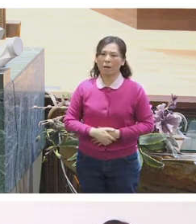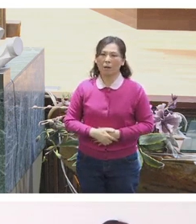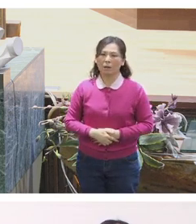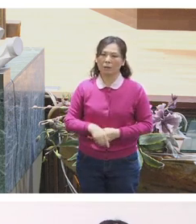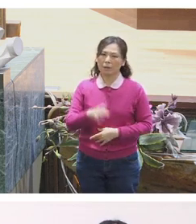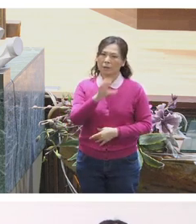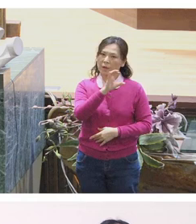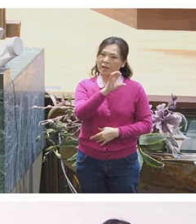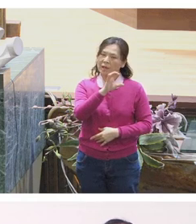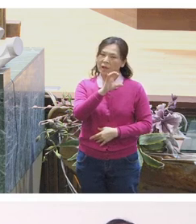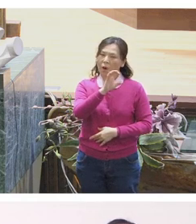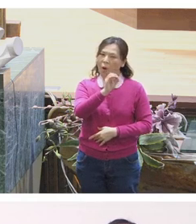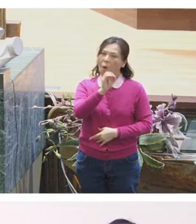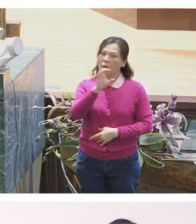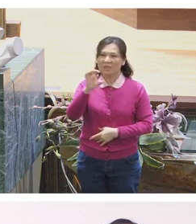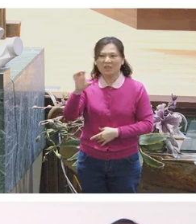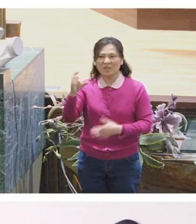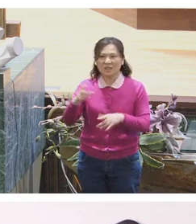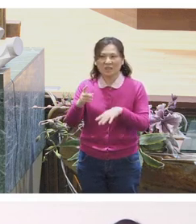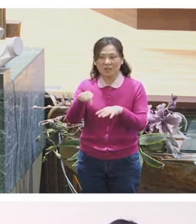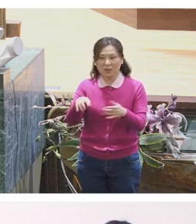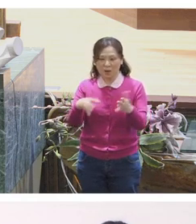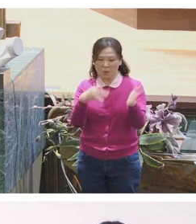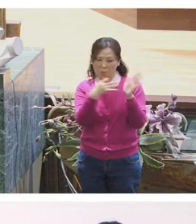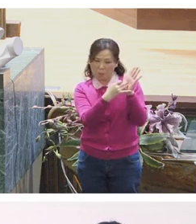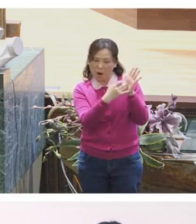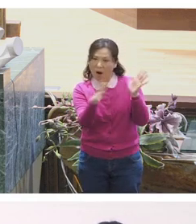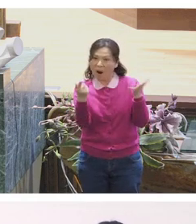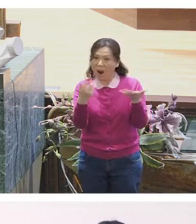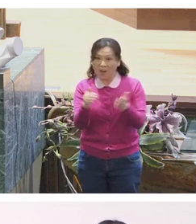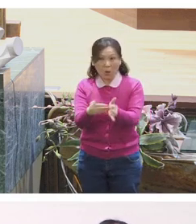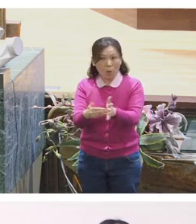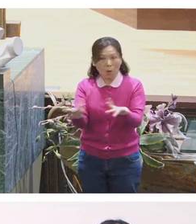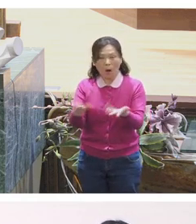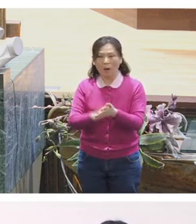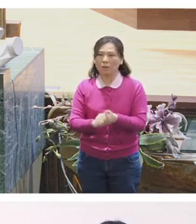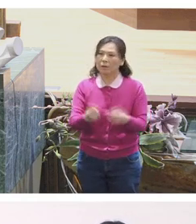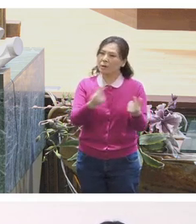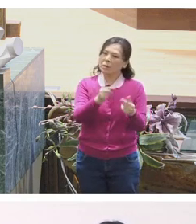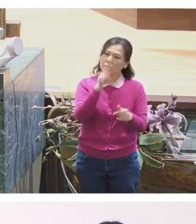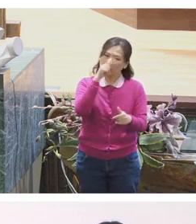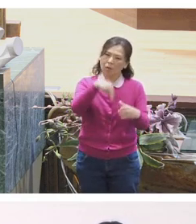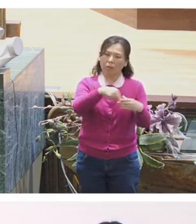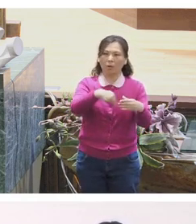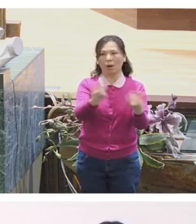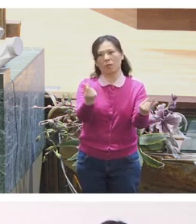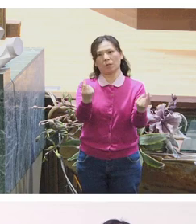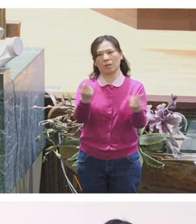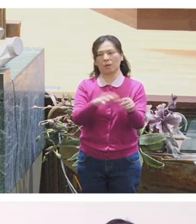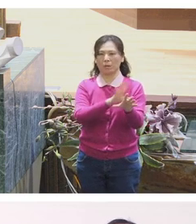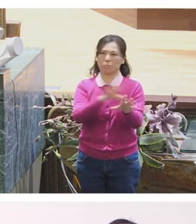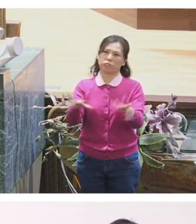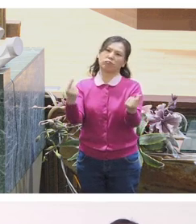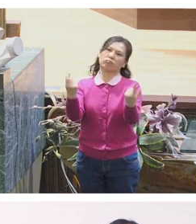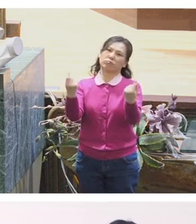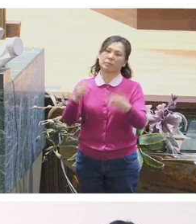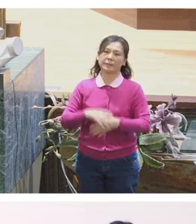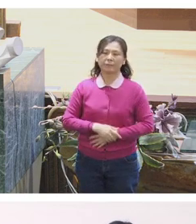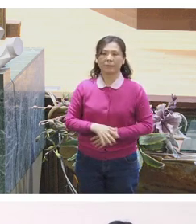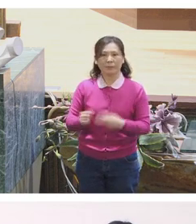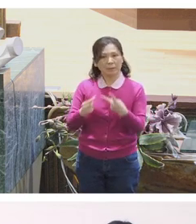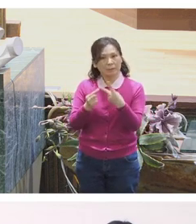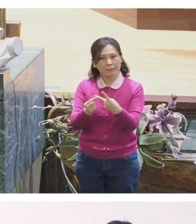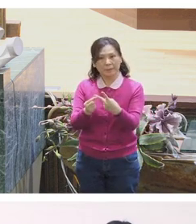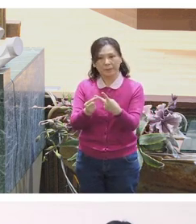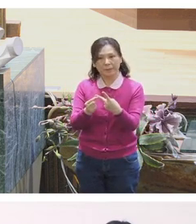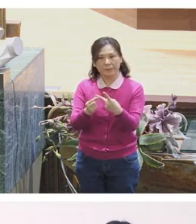CC 什么挂上去就是了，其他国家的风味轮大概像咖啡的也都是这样子做的，这第一个。那但是第二